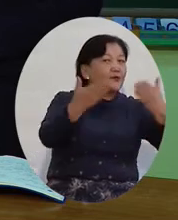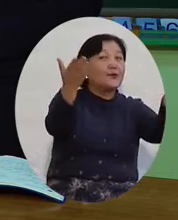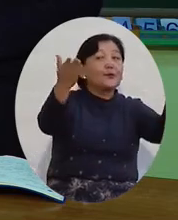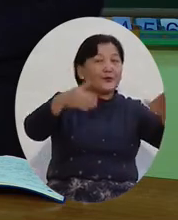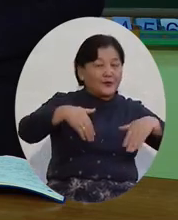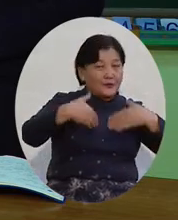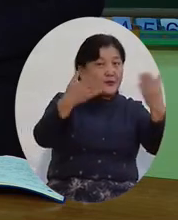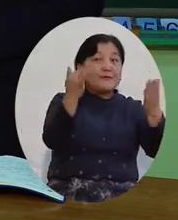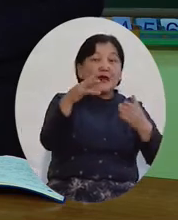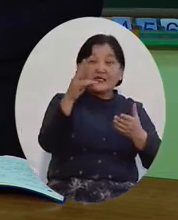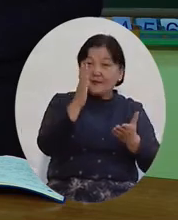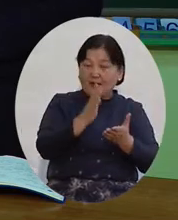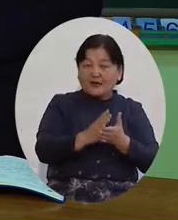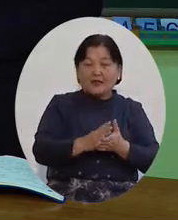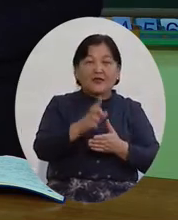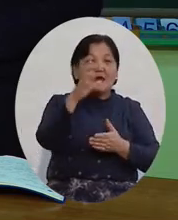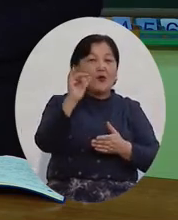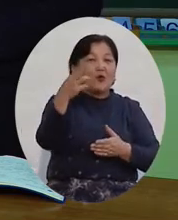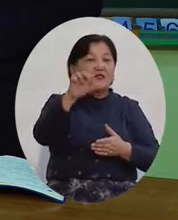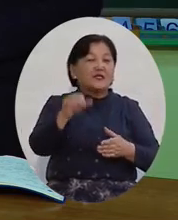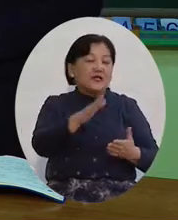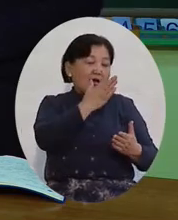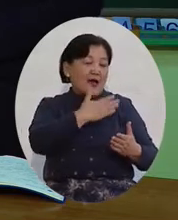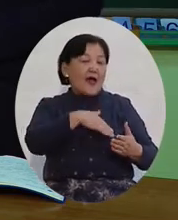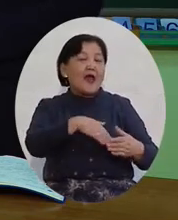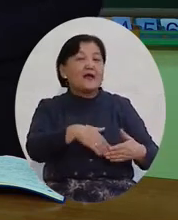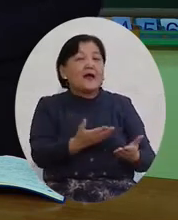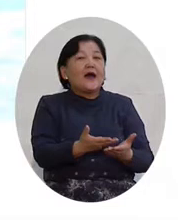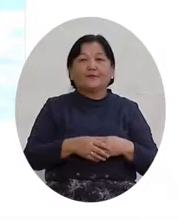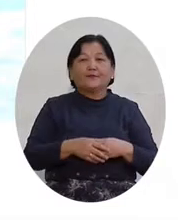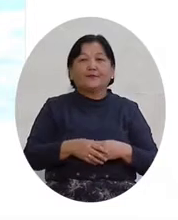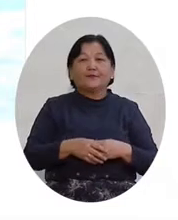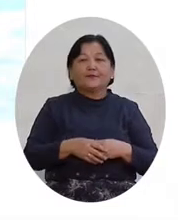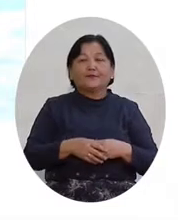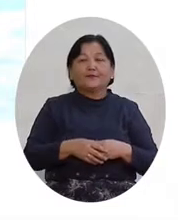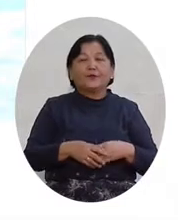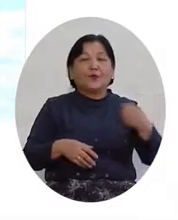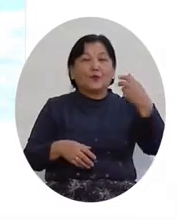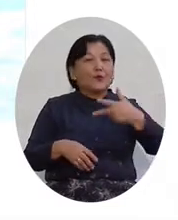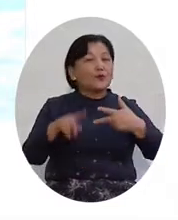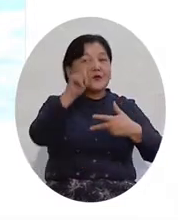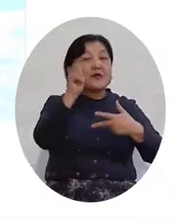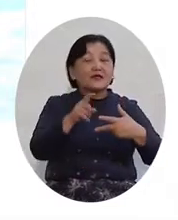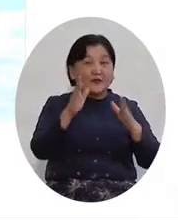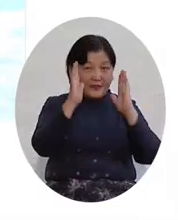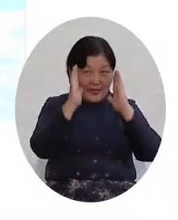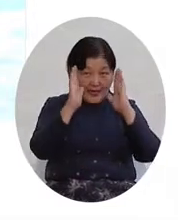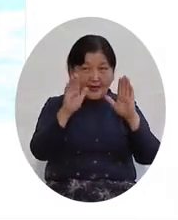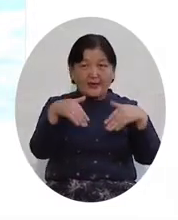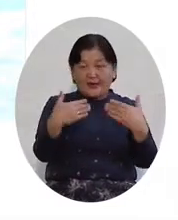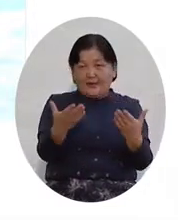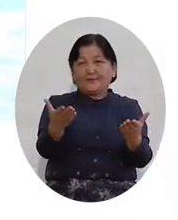дээ. Ийм учраас бусдаас хайр халамжийг хүртэж байна. 3 дугаар асуултанд анхаарлаа хандуулъя.